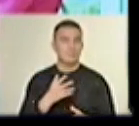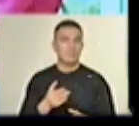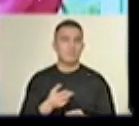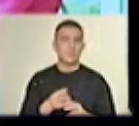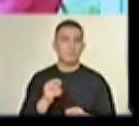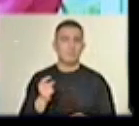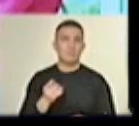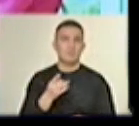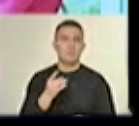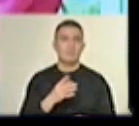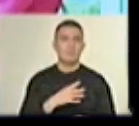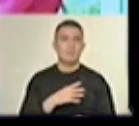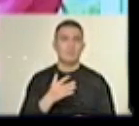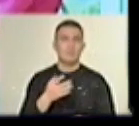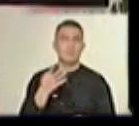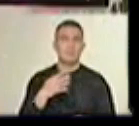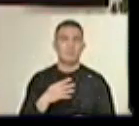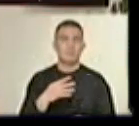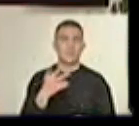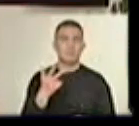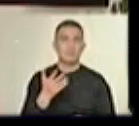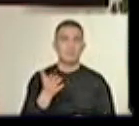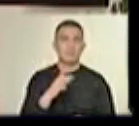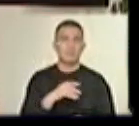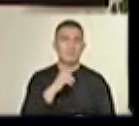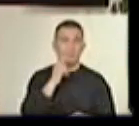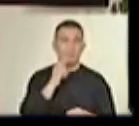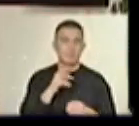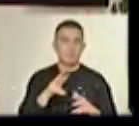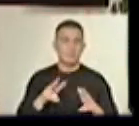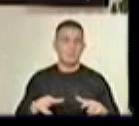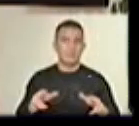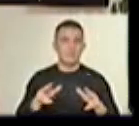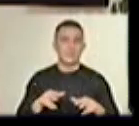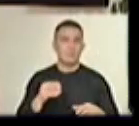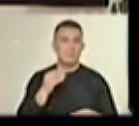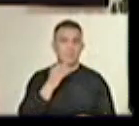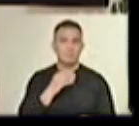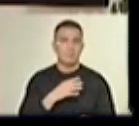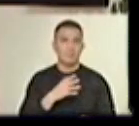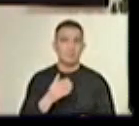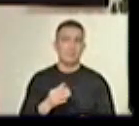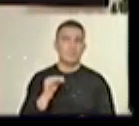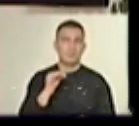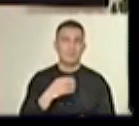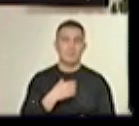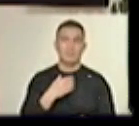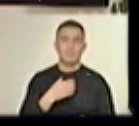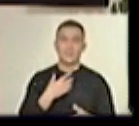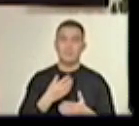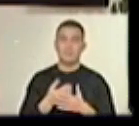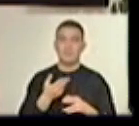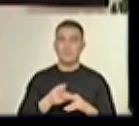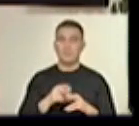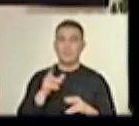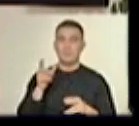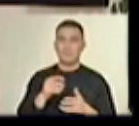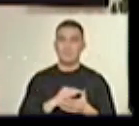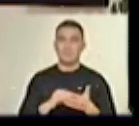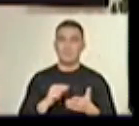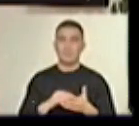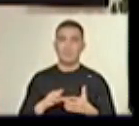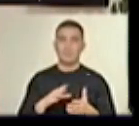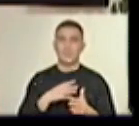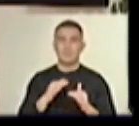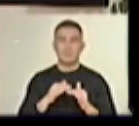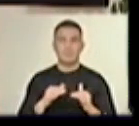раз 43 лягушки. История о животных, написанная Михаилом Пришвиным, адресована